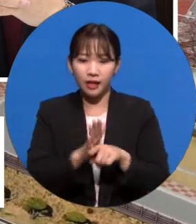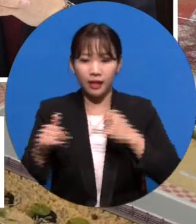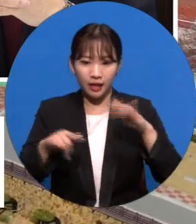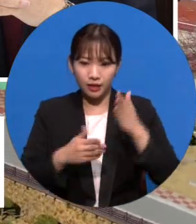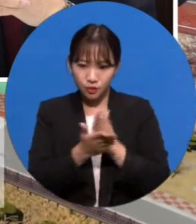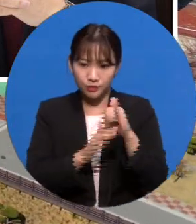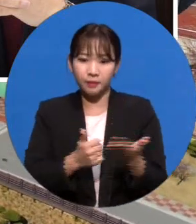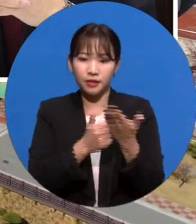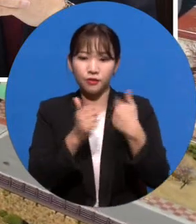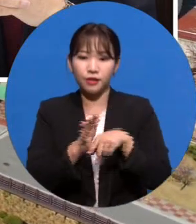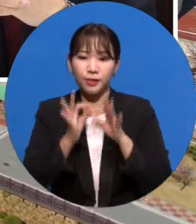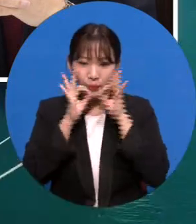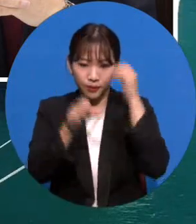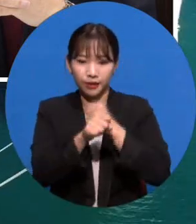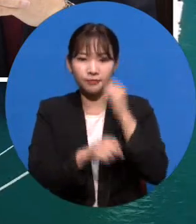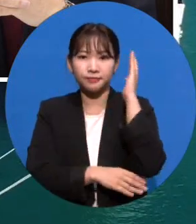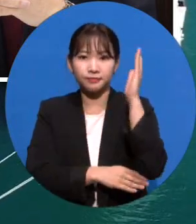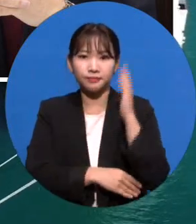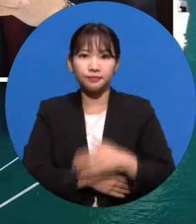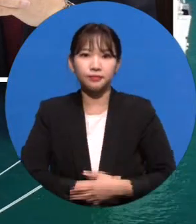인재 양성을 위해 최선을 다하겠다 고 밝혔습니다